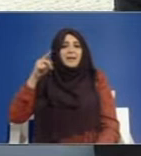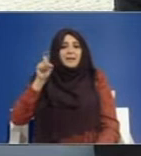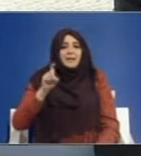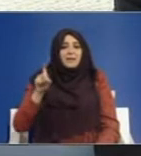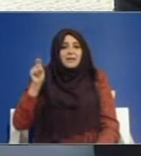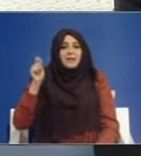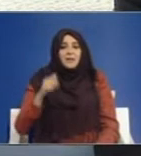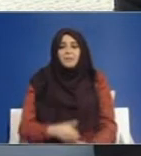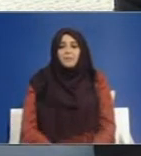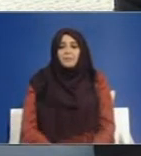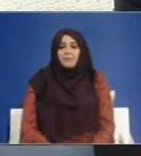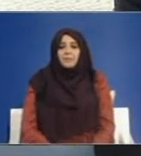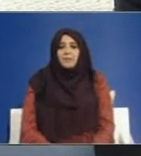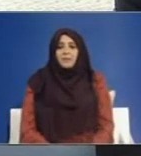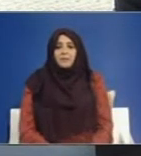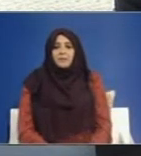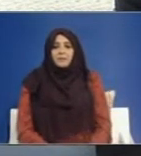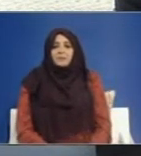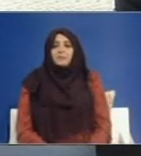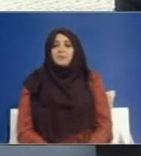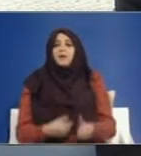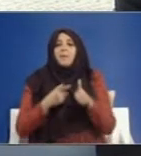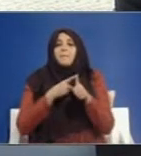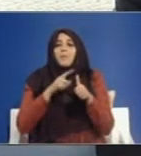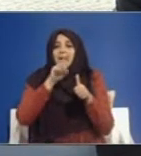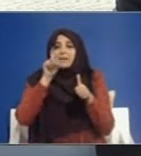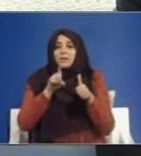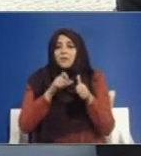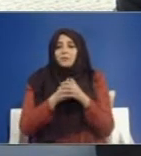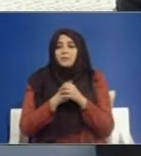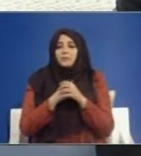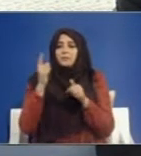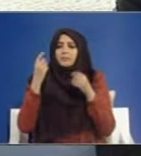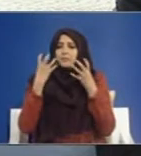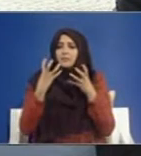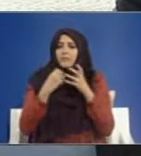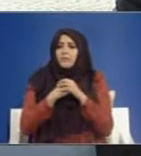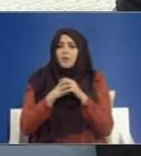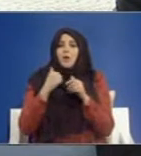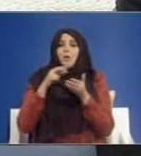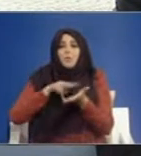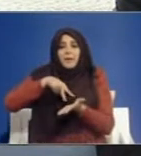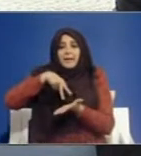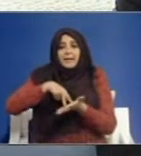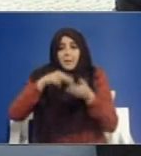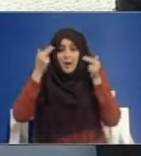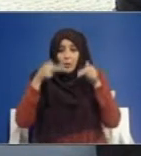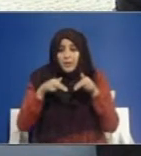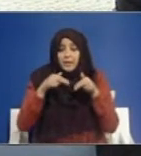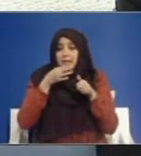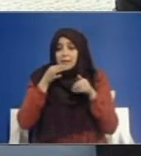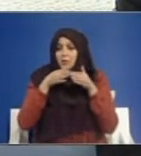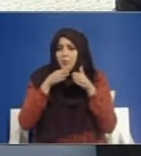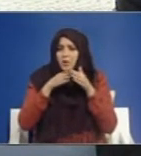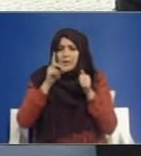الله يسلمك خويا. عندي أسئلة. الأول السؤال الأول، بغيت كي نقوم الليل أسكو جايز لي